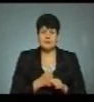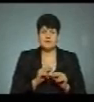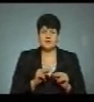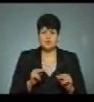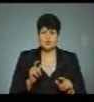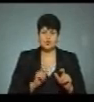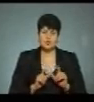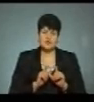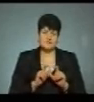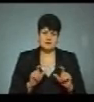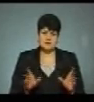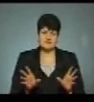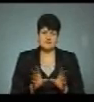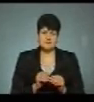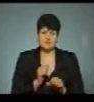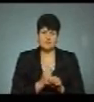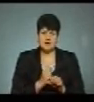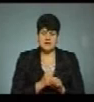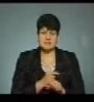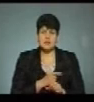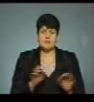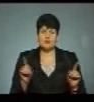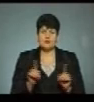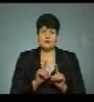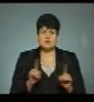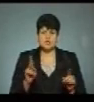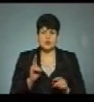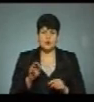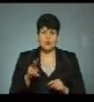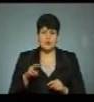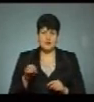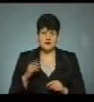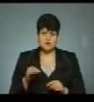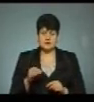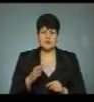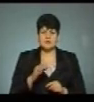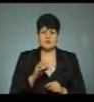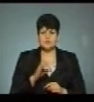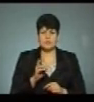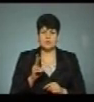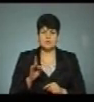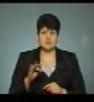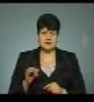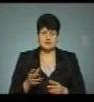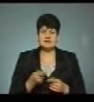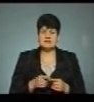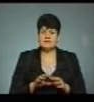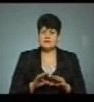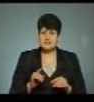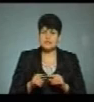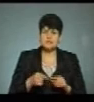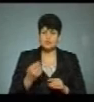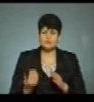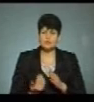у співпраці з Тернопільським музичним коледжем імені Соломії Крушельницького, каже Богдан Буяк. На цьому у мене все. Наступний випуск